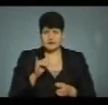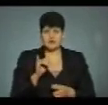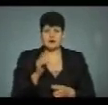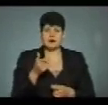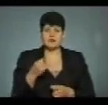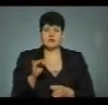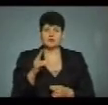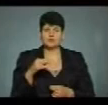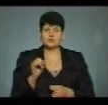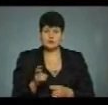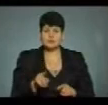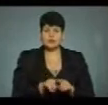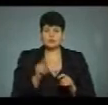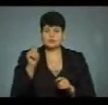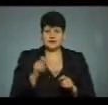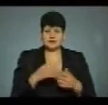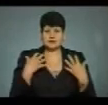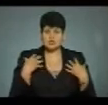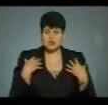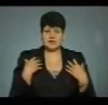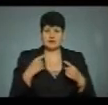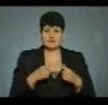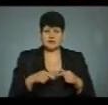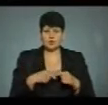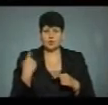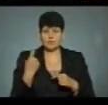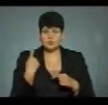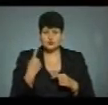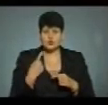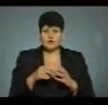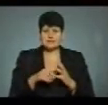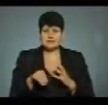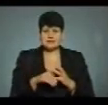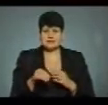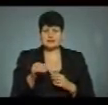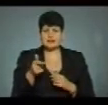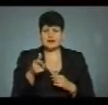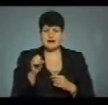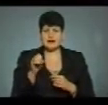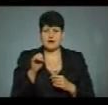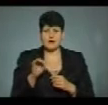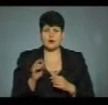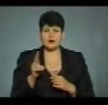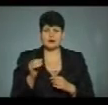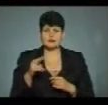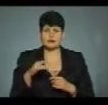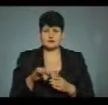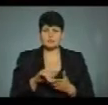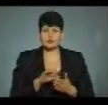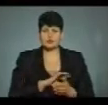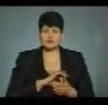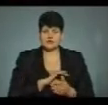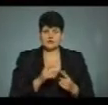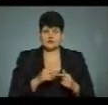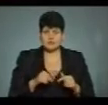Гайдуком. Також на зустріч приїхали начальник відділу землеустрою обласного держгеокадастру Зіновій Безкоровайний та представник юридичного відділу